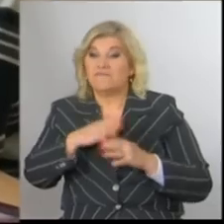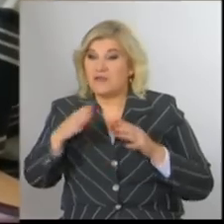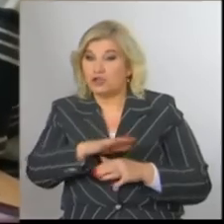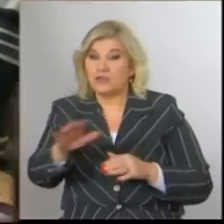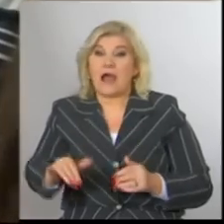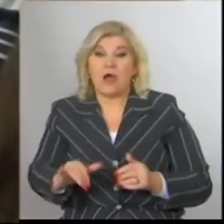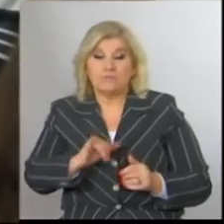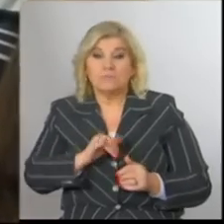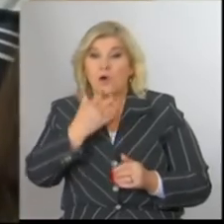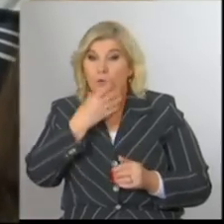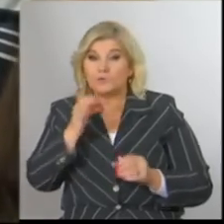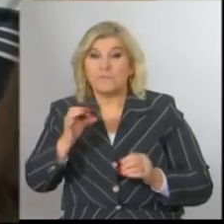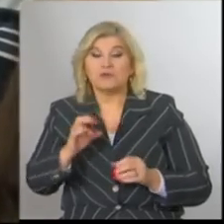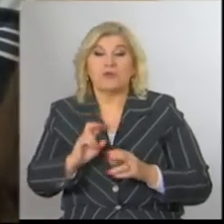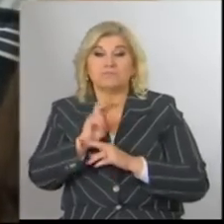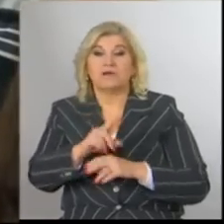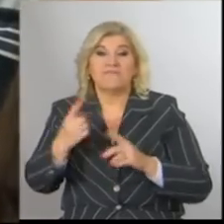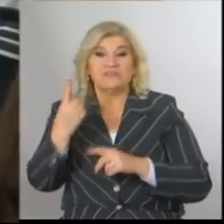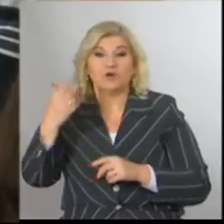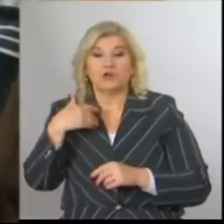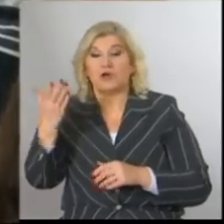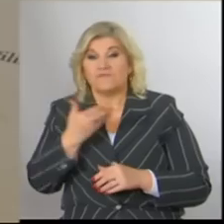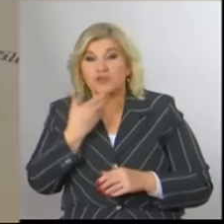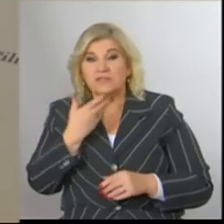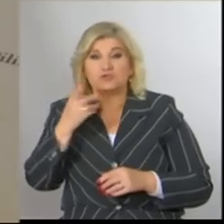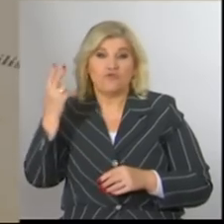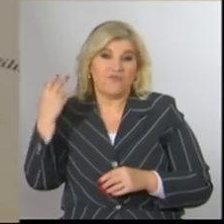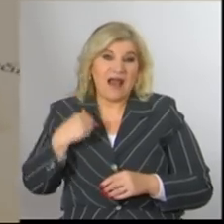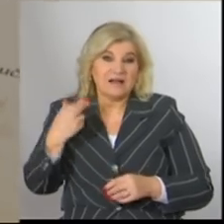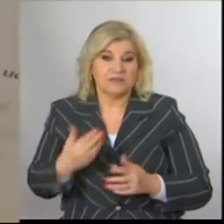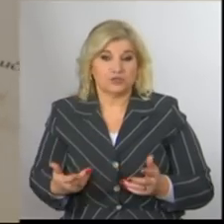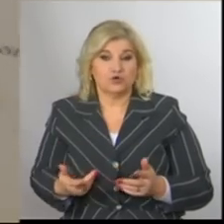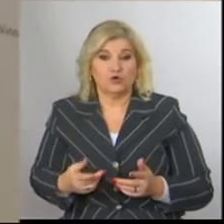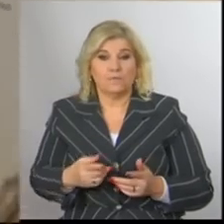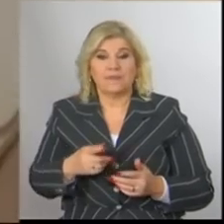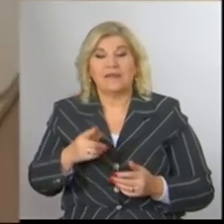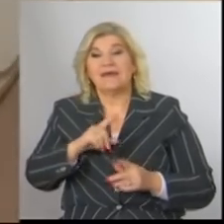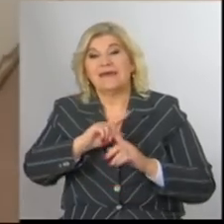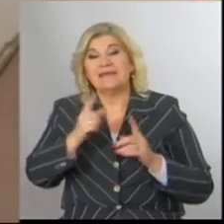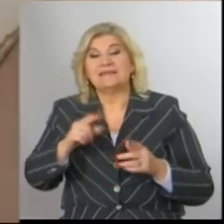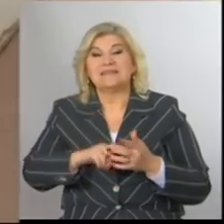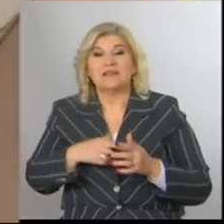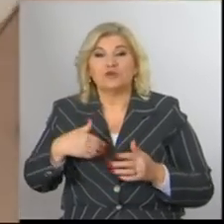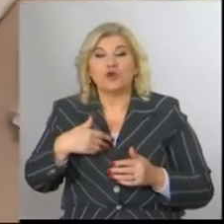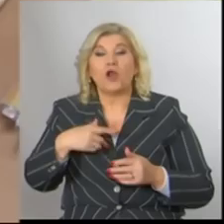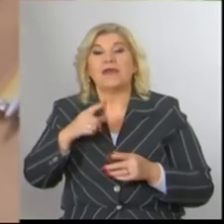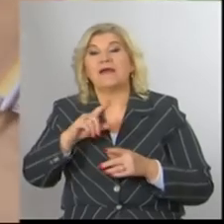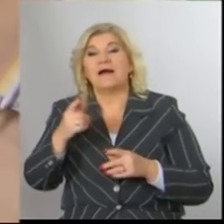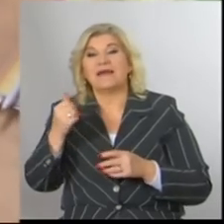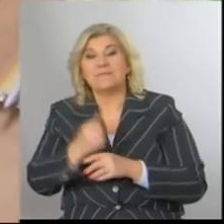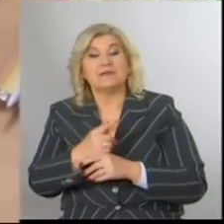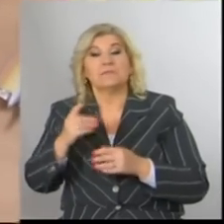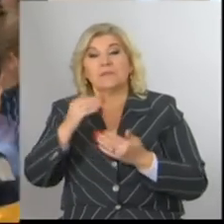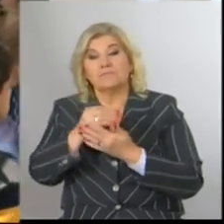štúdiu na vysokých školách v Česku prípadne v ineko zoradil gymnáziá a stredné školy do rebríčka podľa výsledkov maturít